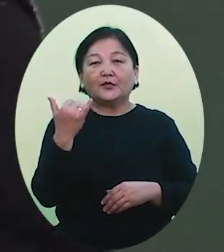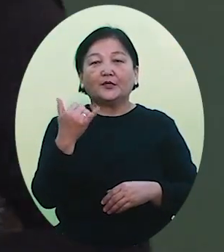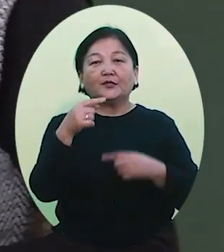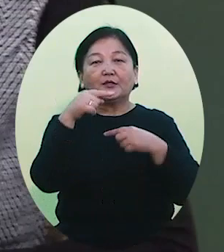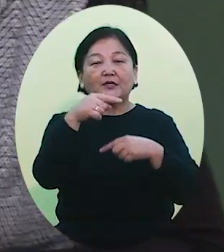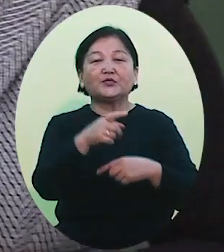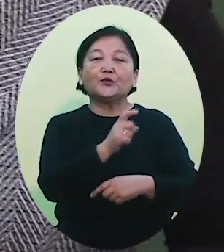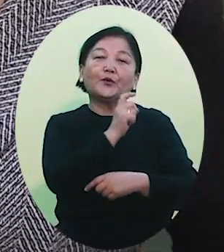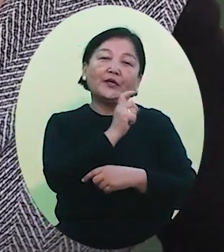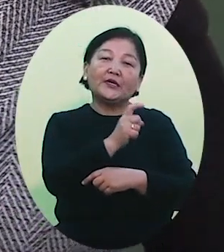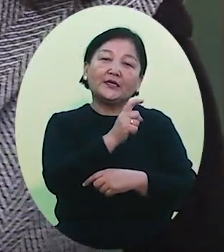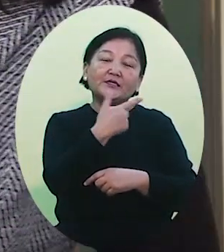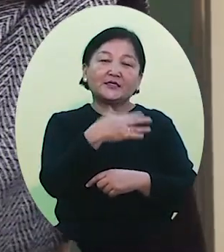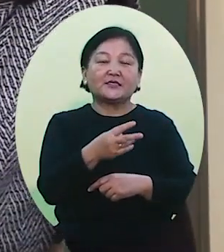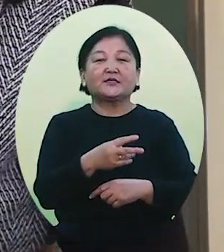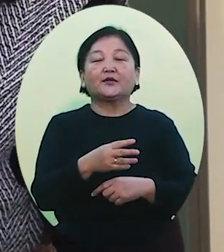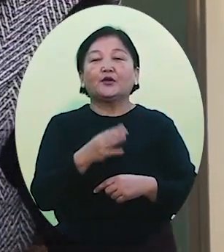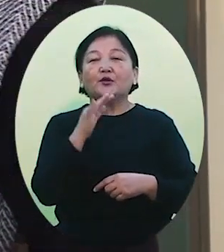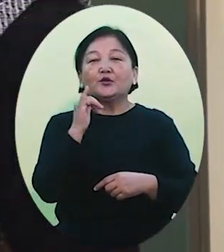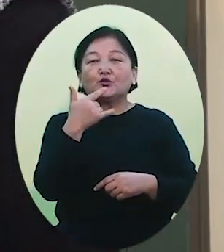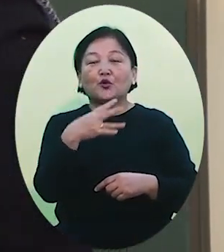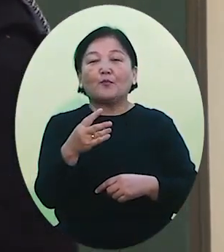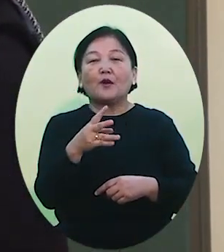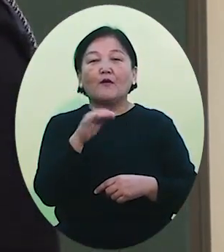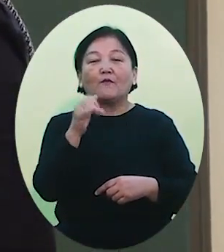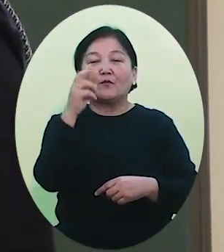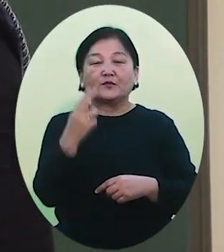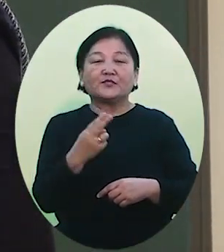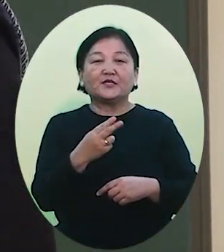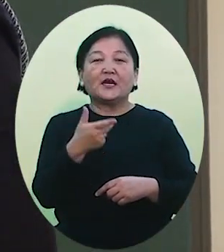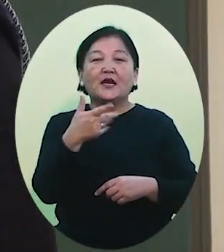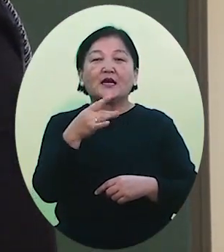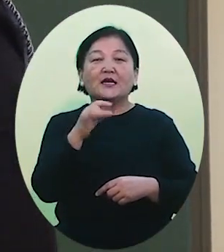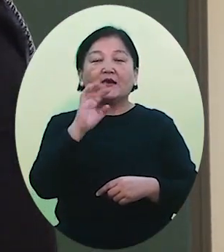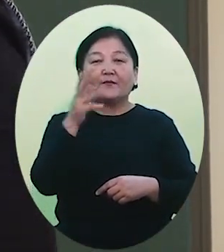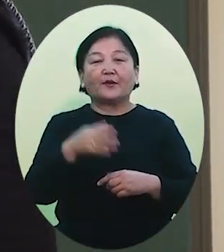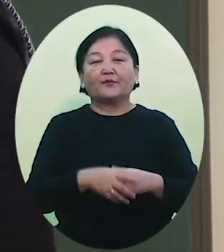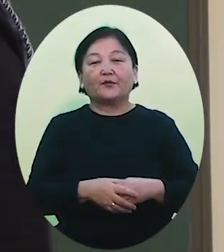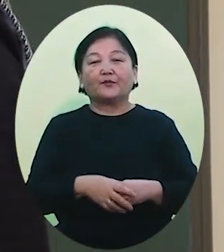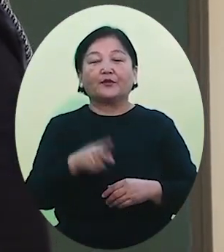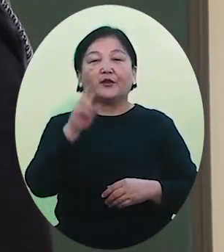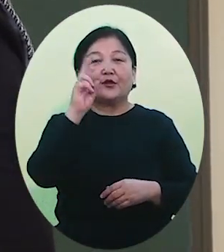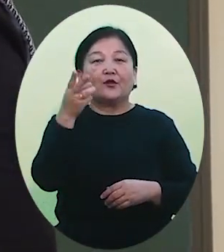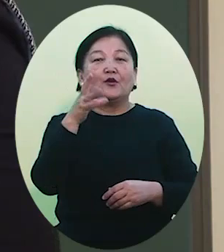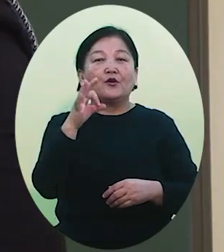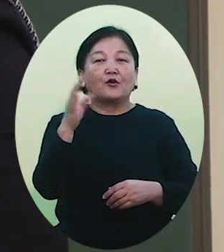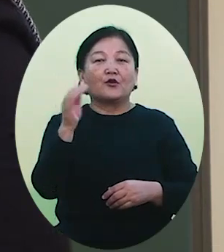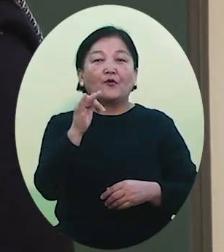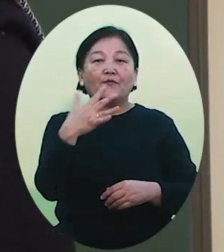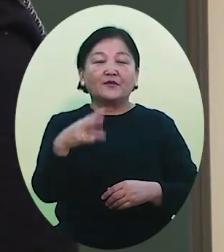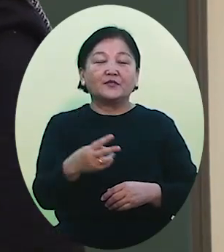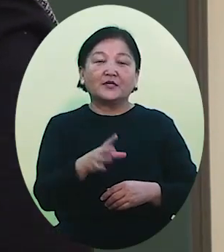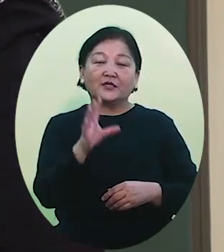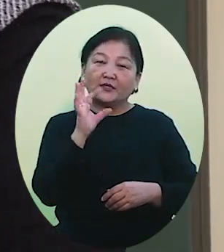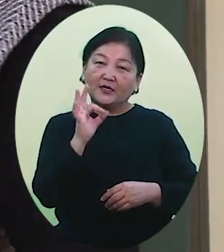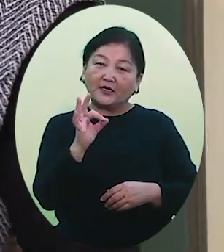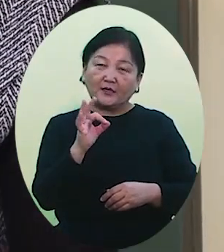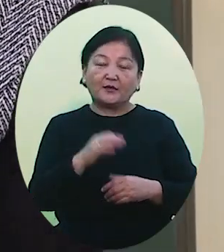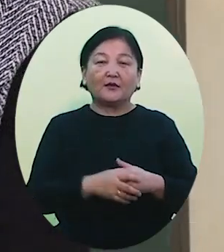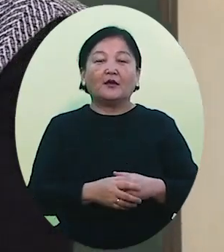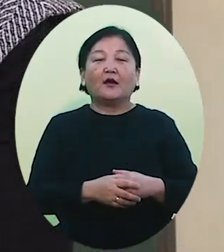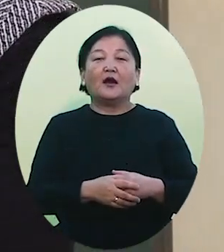x гэсэн шугам функцийн графикийг байгуулъя. Коэффициент нь нэгтэй тэнцүү. Сул гишүүн нь тэгтэй тэнцүү байна.